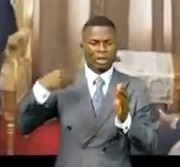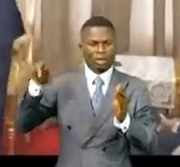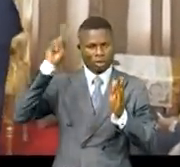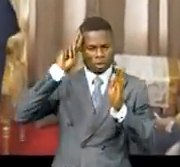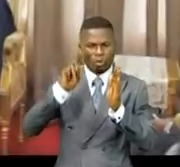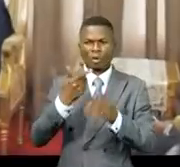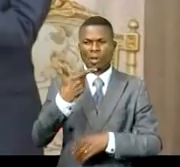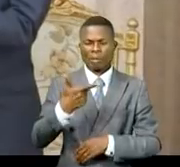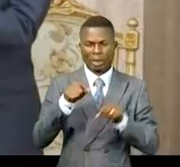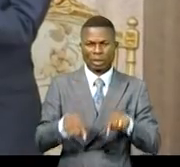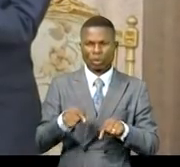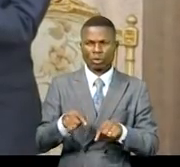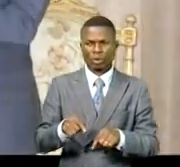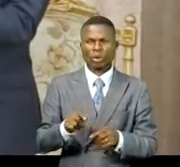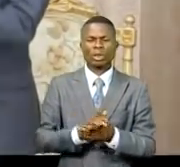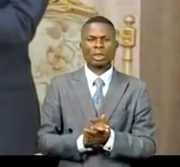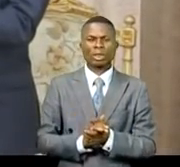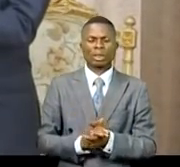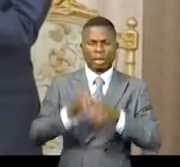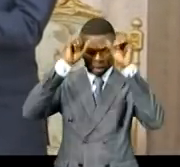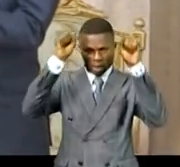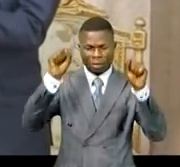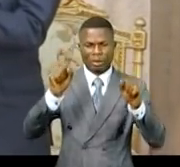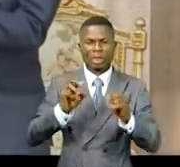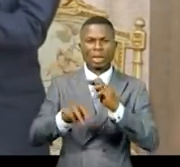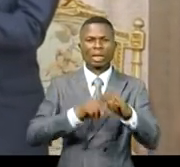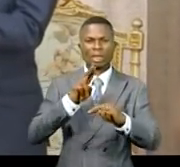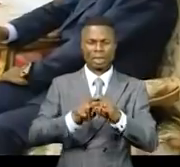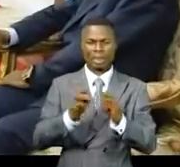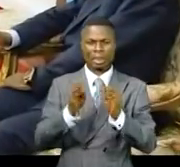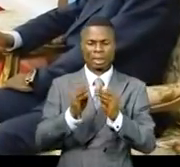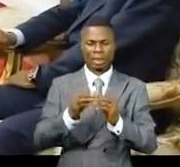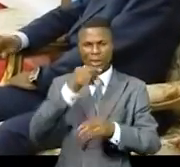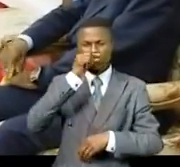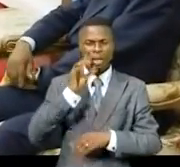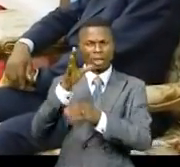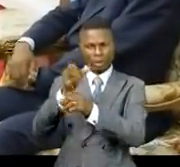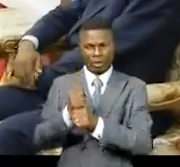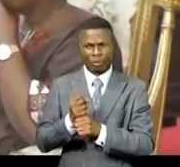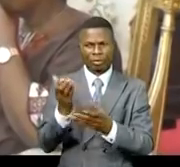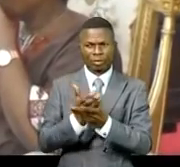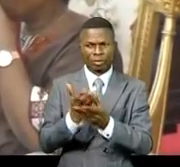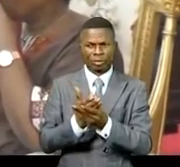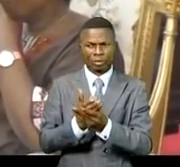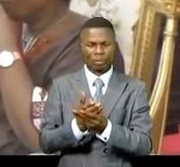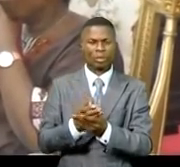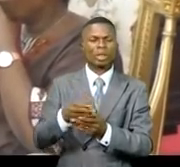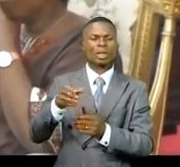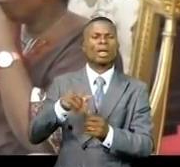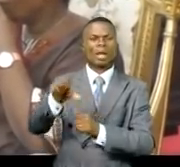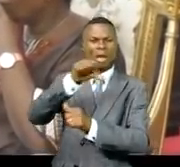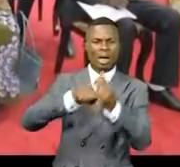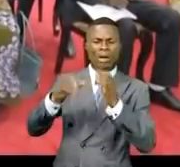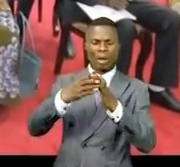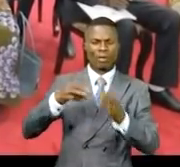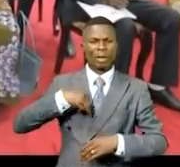mardi 20 avril 2021 auprès du président de l'Assemblée nationale, Christophe Mbosoko Diapwanga, qu'entouraient les membres du bureau de la Chambre basse du